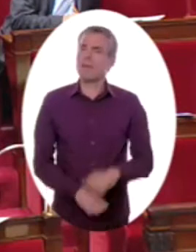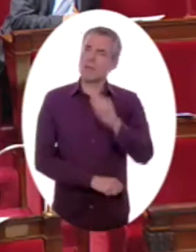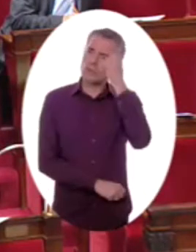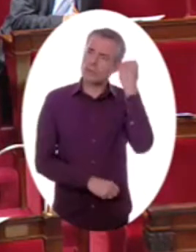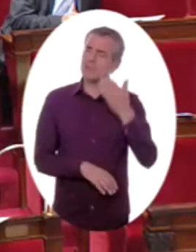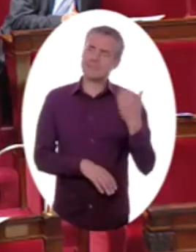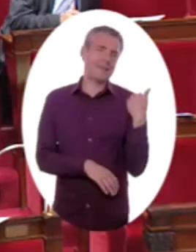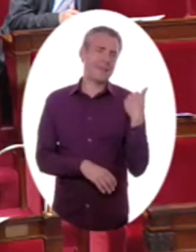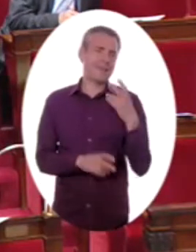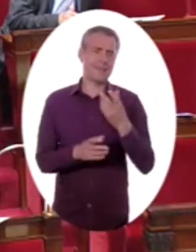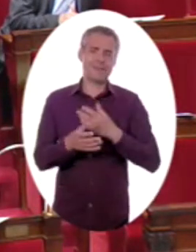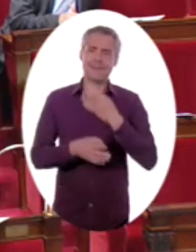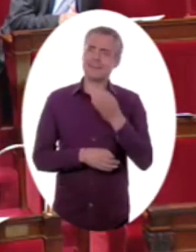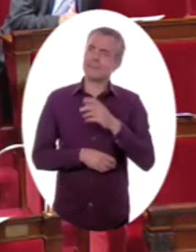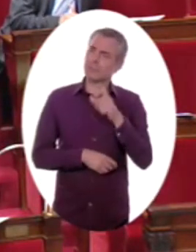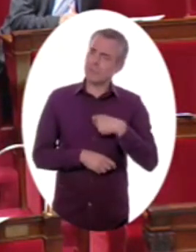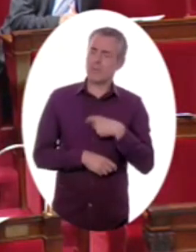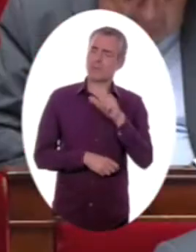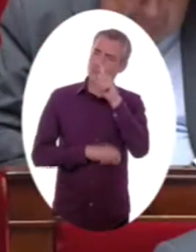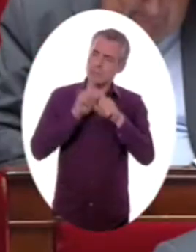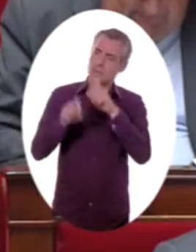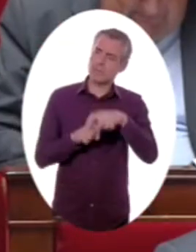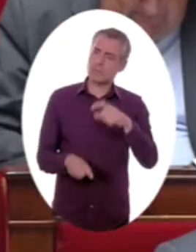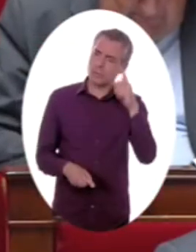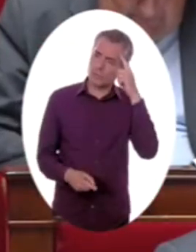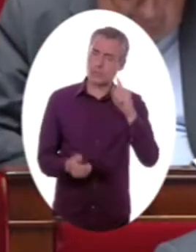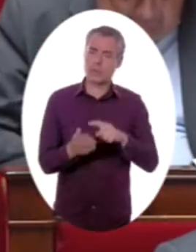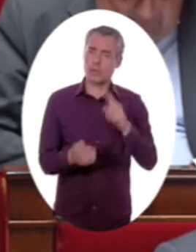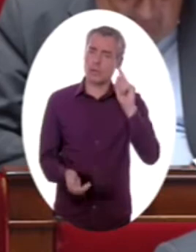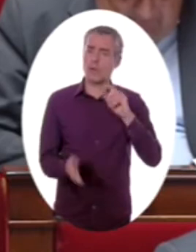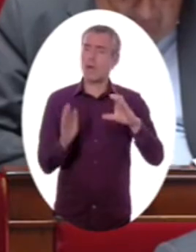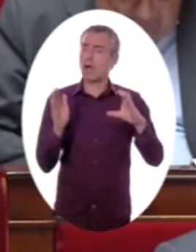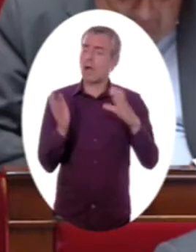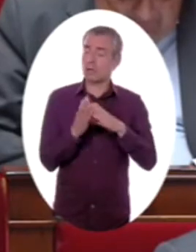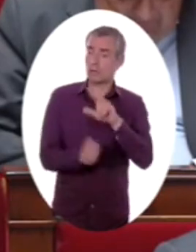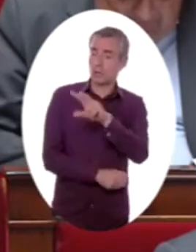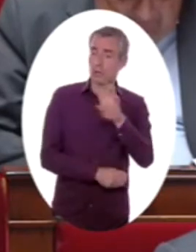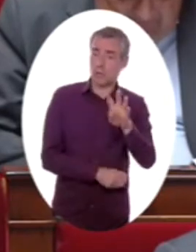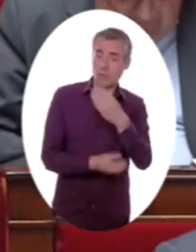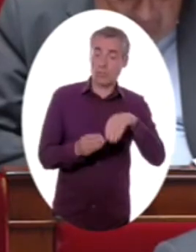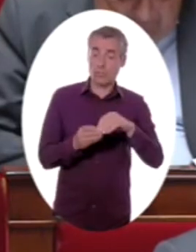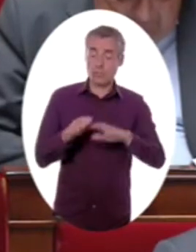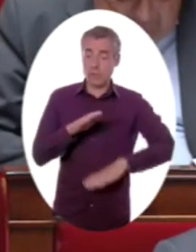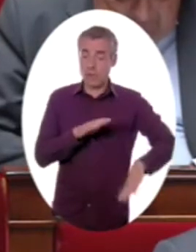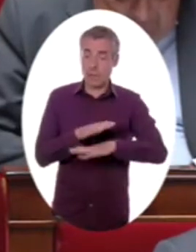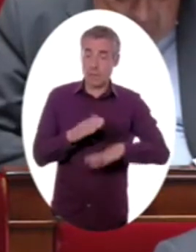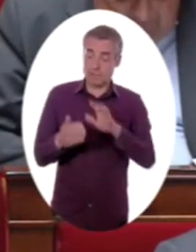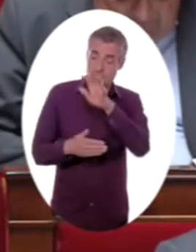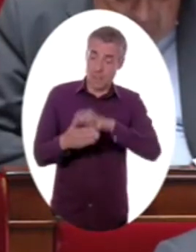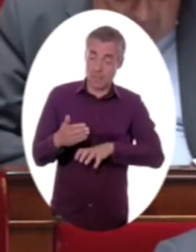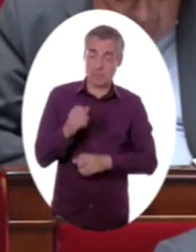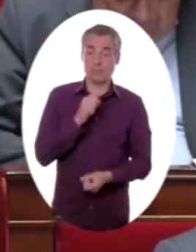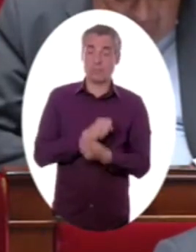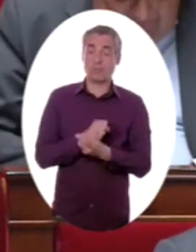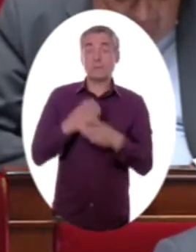de s'exprimer dans le vide, mais enfin, je vous ai quand même interrogé sur l'article 34 et sur le fond. Oh, je ne demande guère plus, mais c'est vrai qu'au cœur